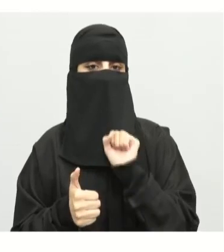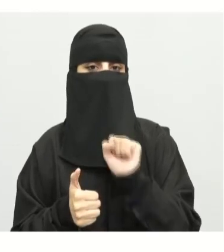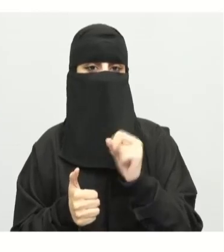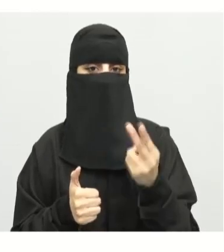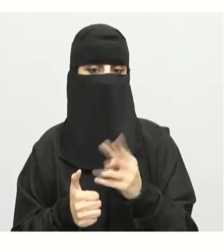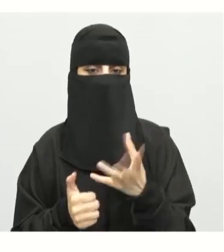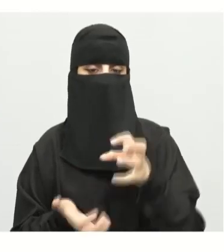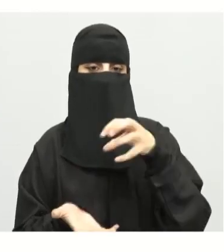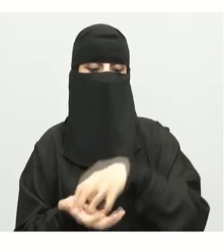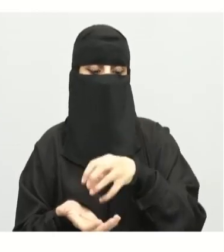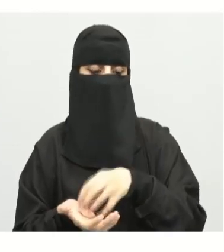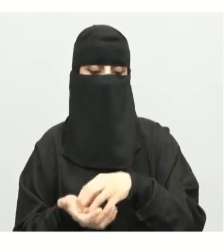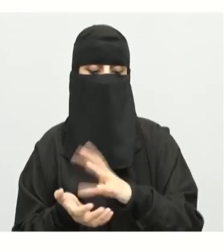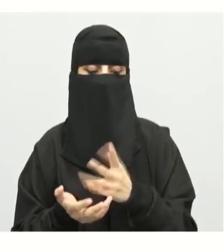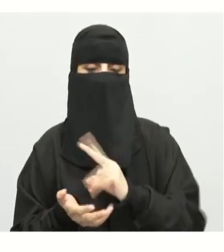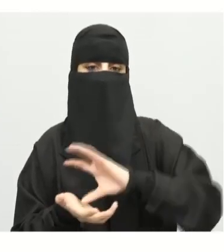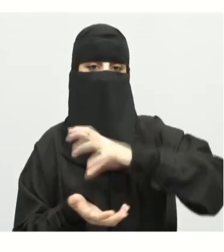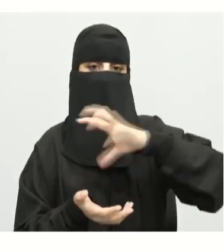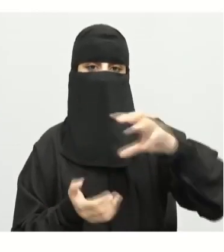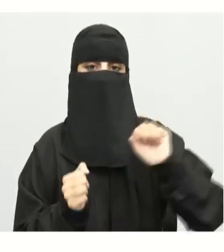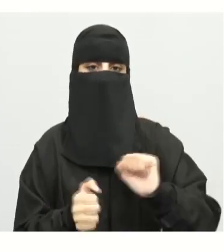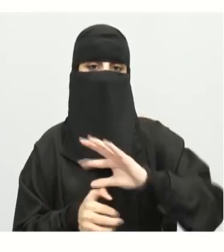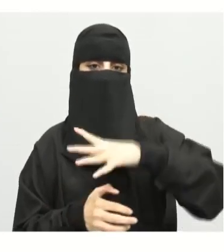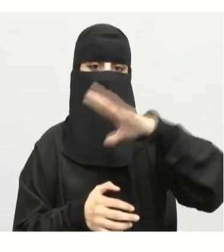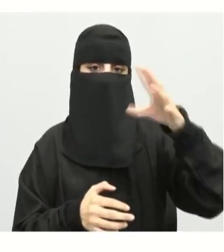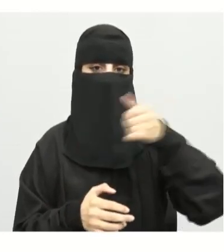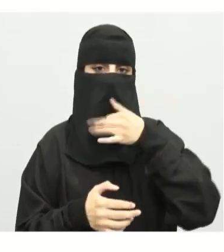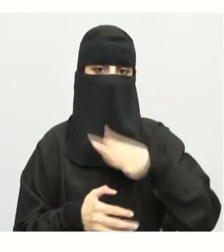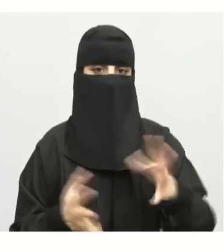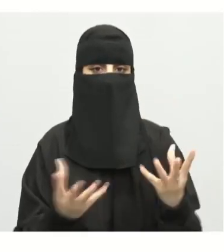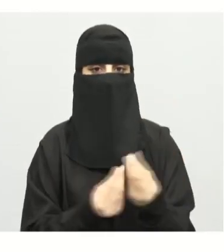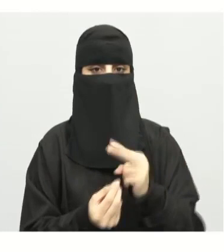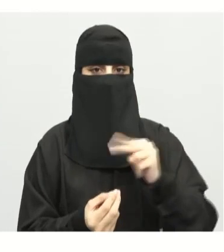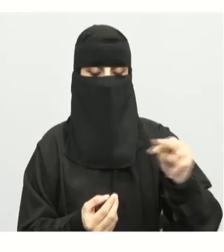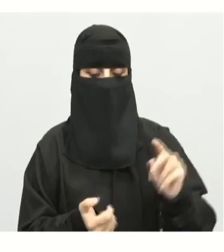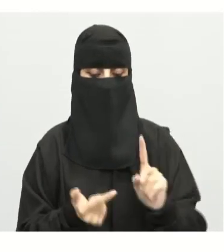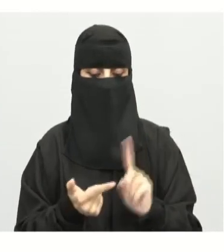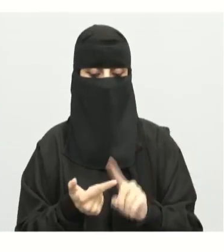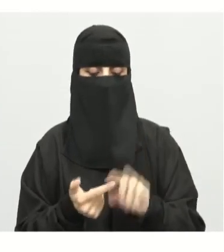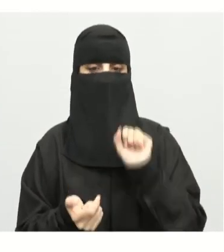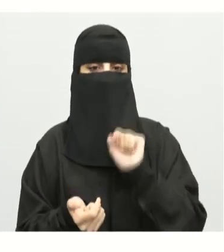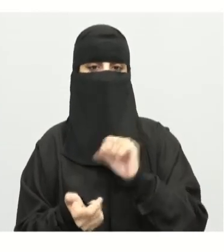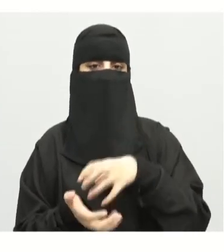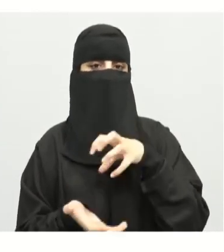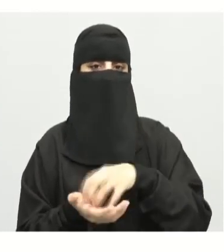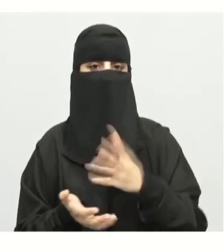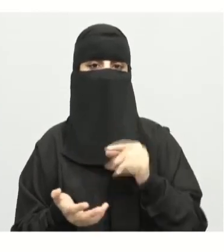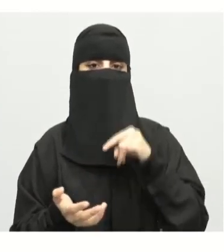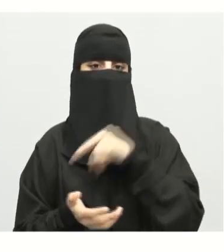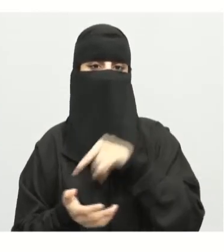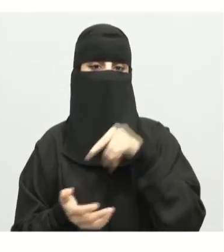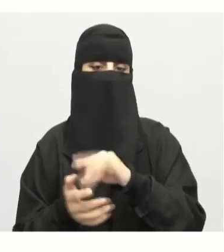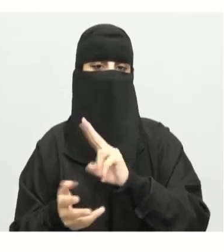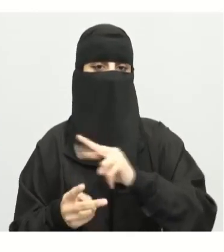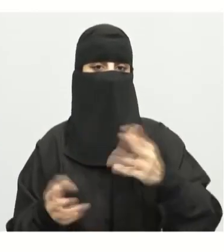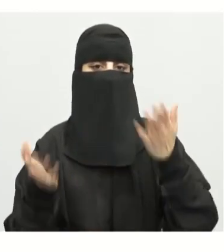تتمتع بموقع الجغرافي فريد بتضاريسها المتنوعه تعد من المناطق السياحيه المتميزه لما تتمتع